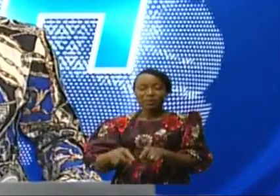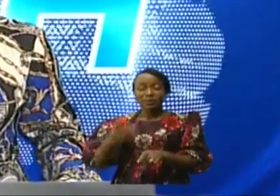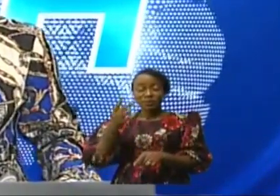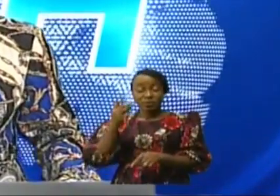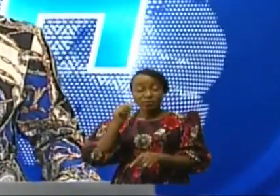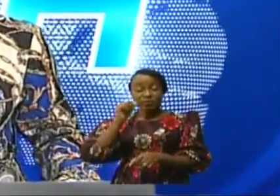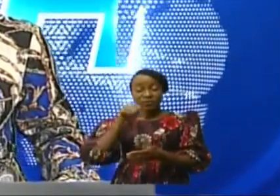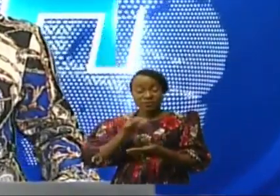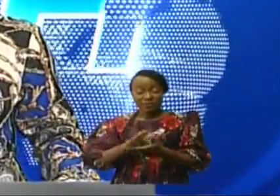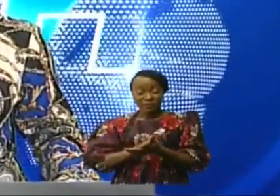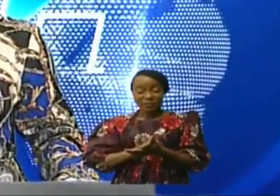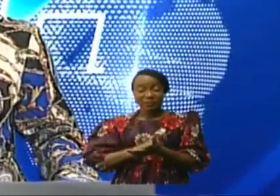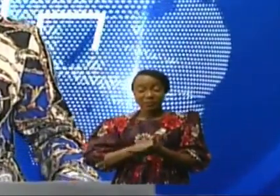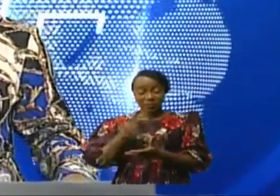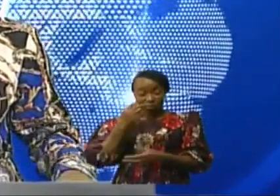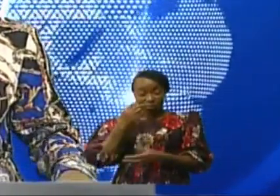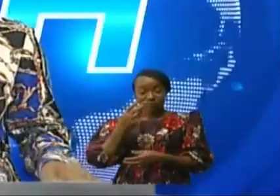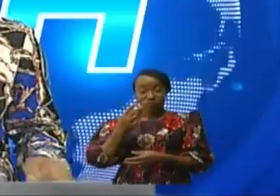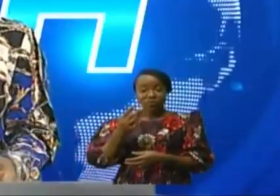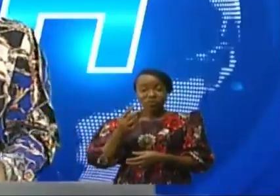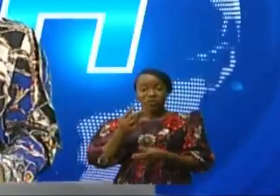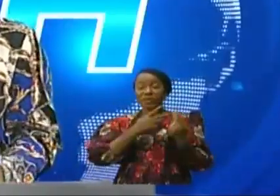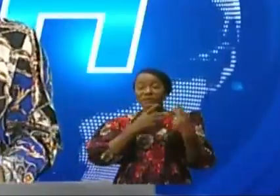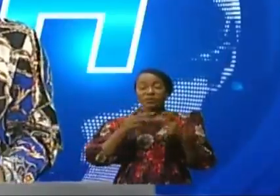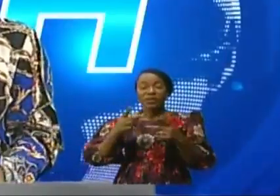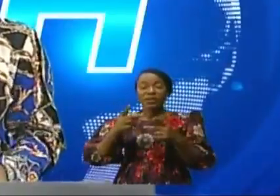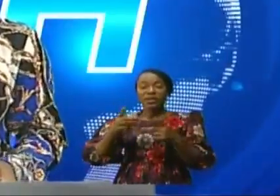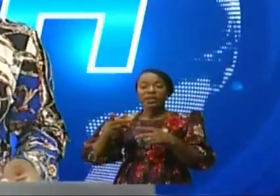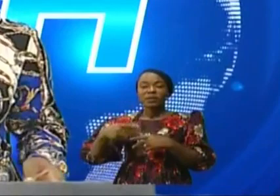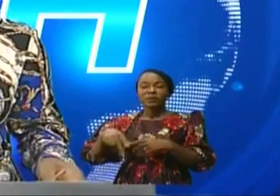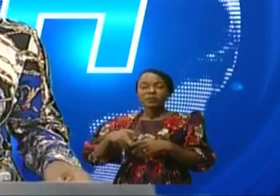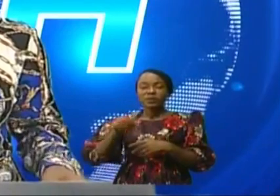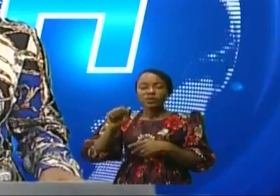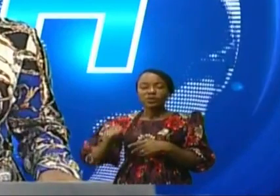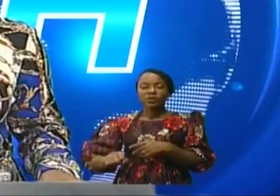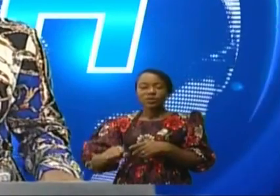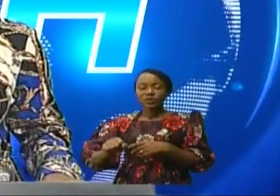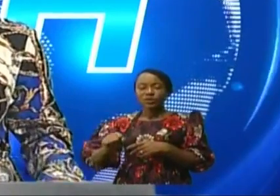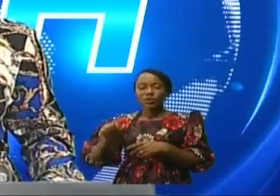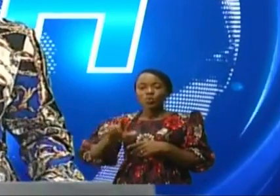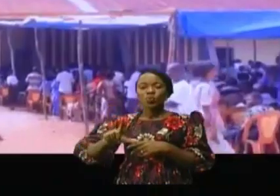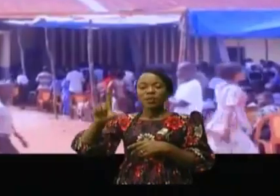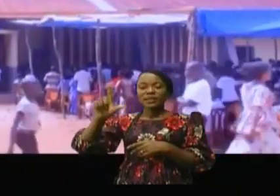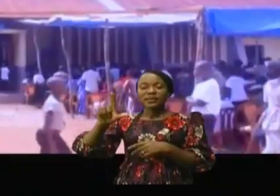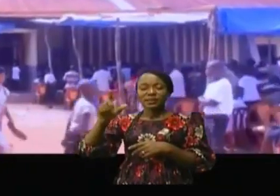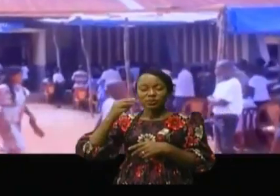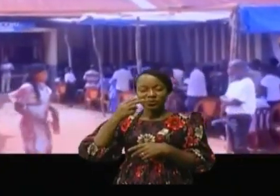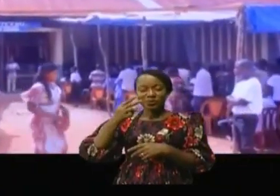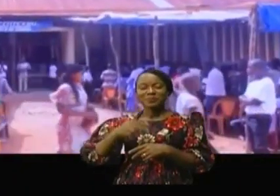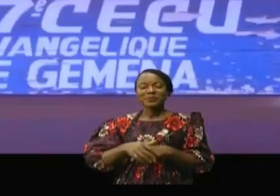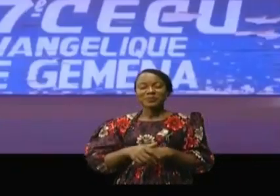qui a présidé cette cérémonie depuis la province du sud de Bangui. Les précisions de notre correspondant.